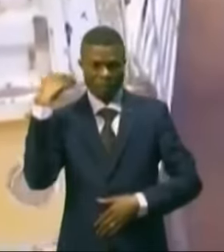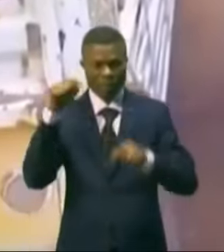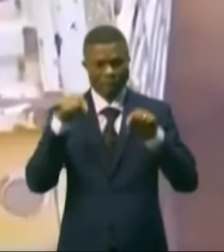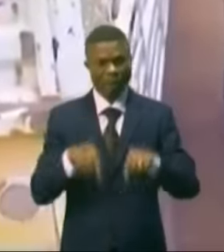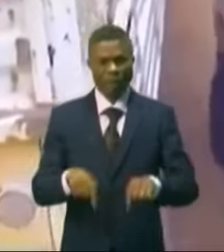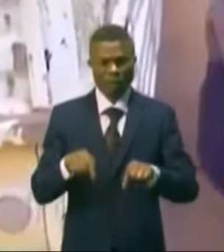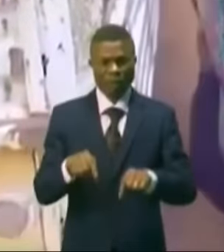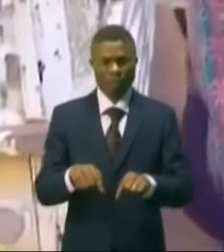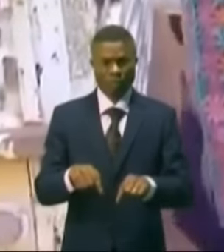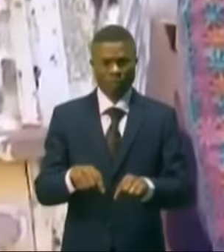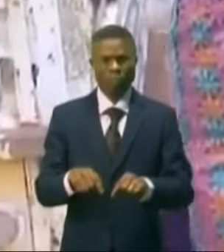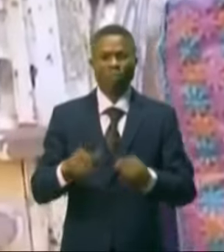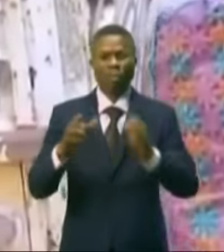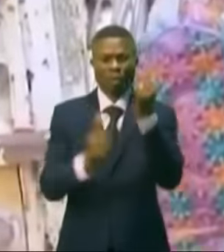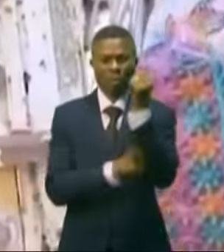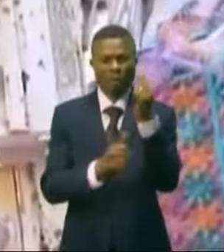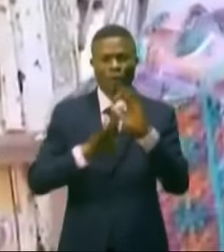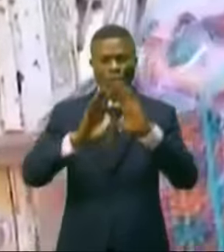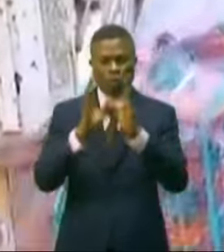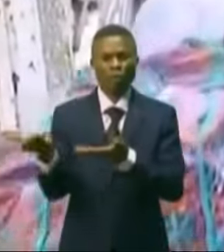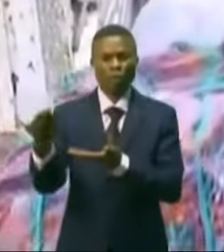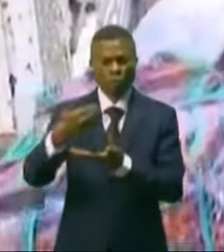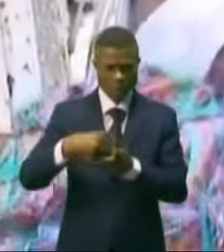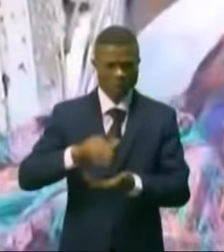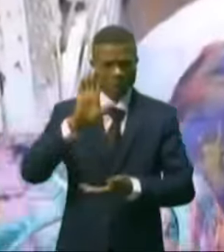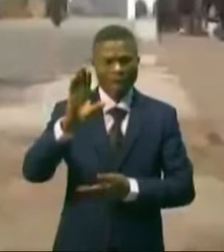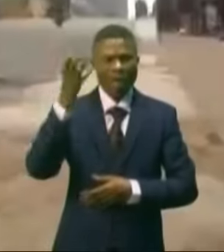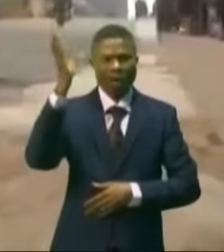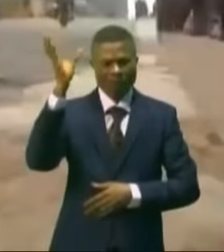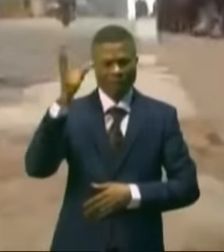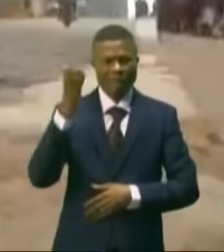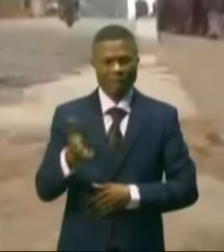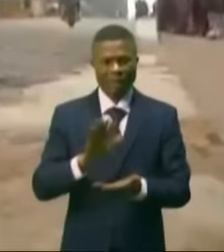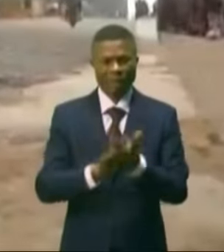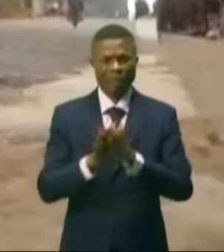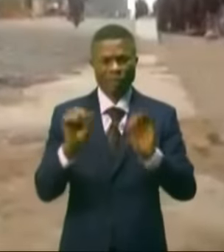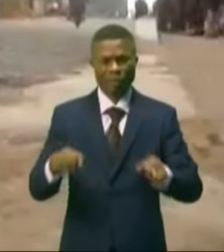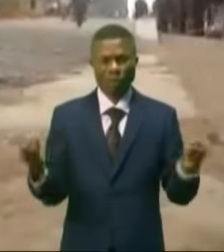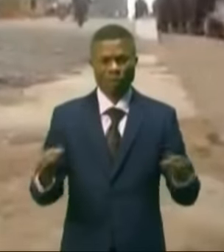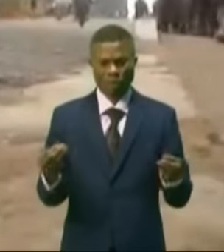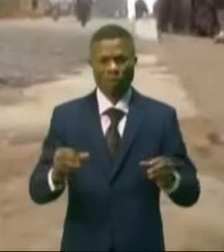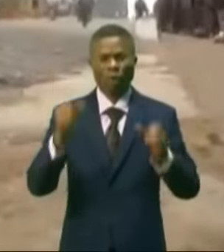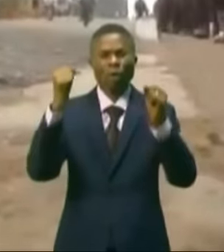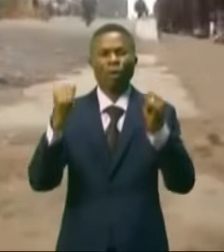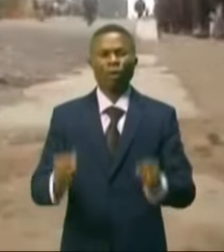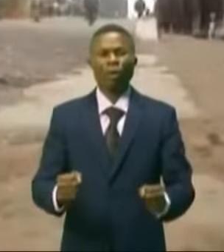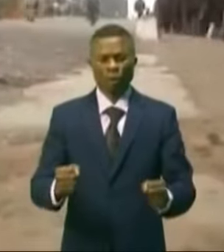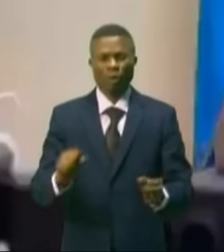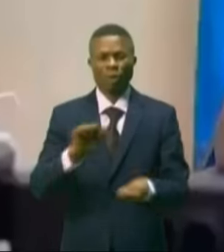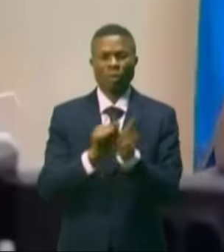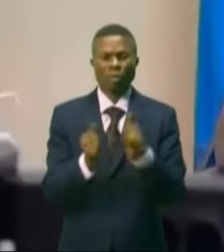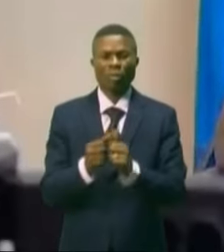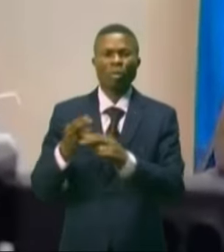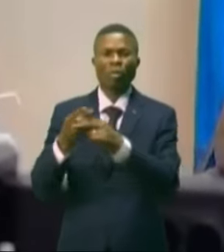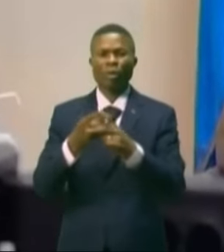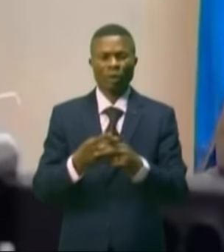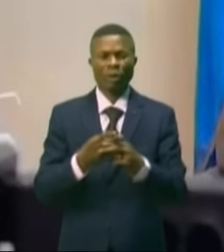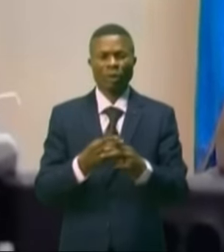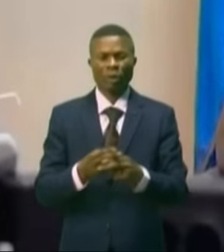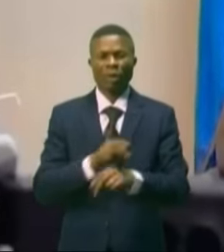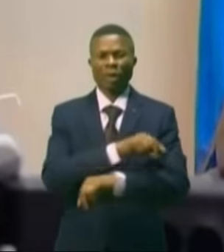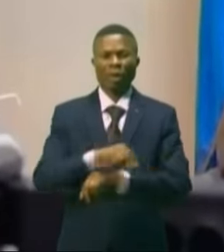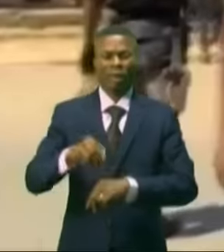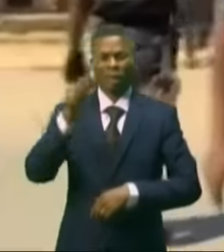Aujourd'hui, le retour des populations dans cette zone rendu possible grâce à la stabilisation de la situation sécuritaire par